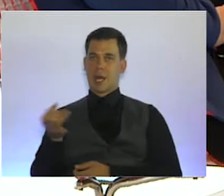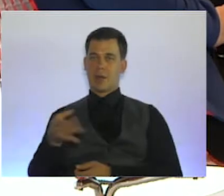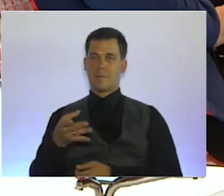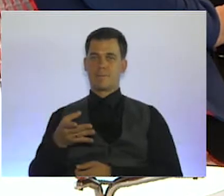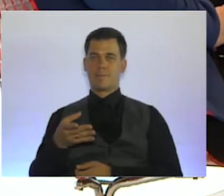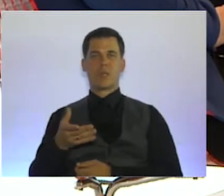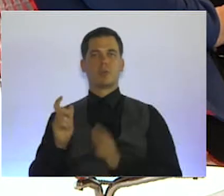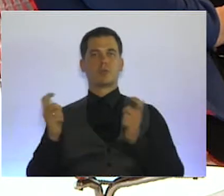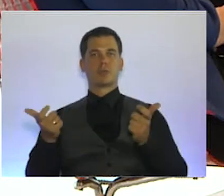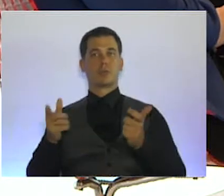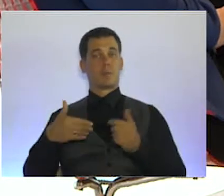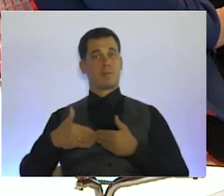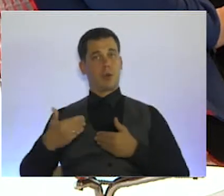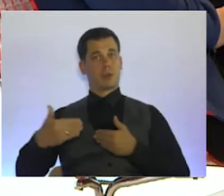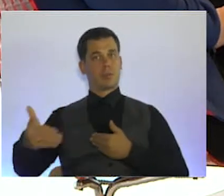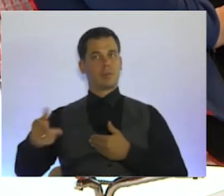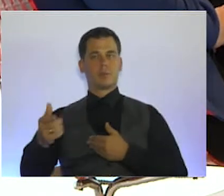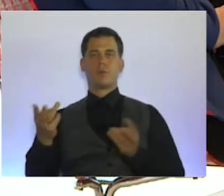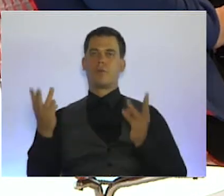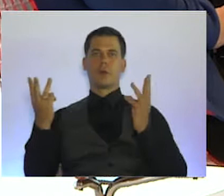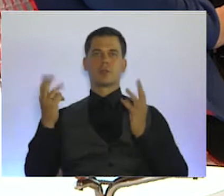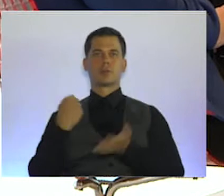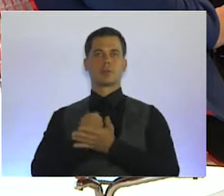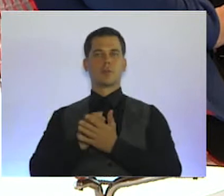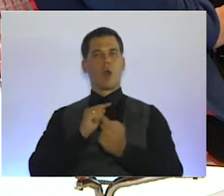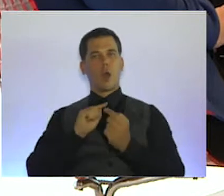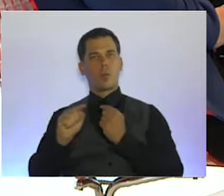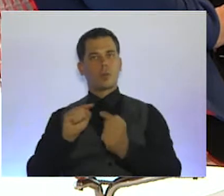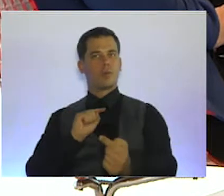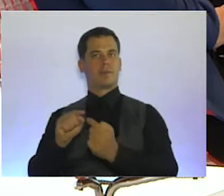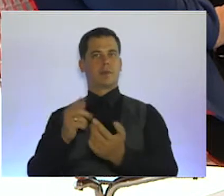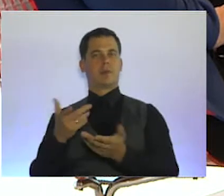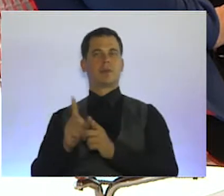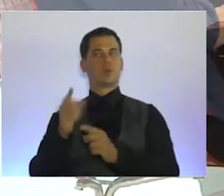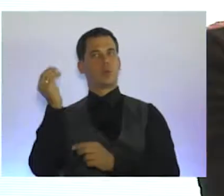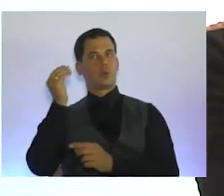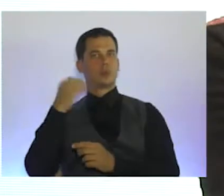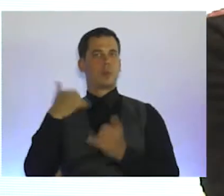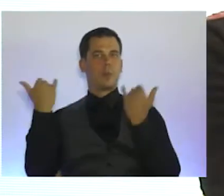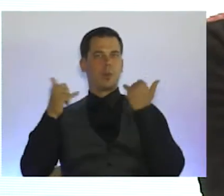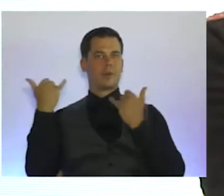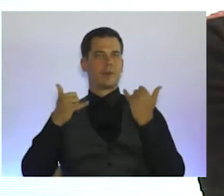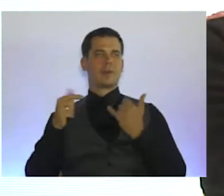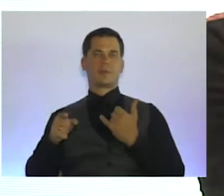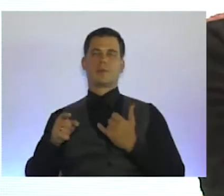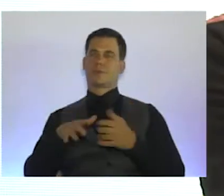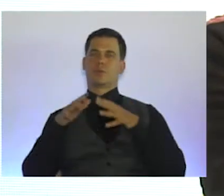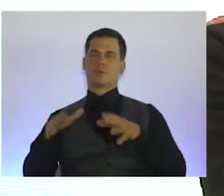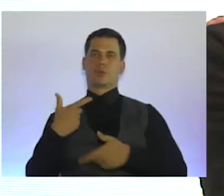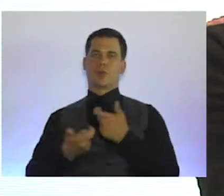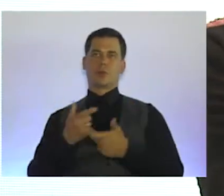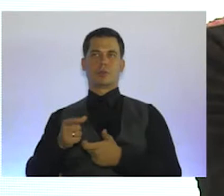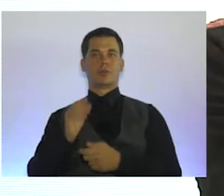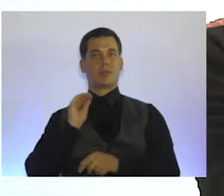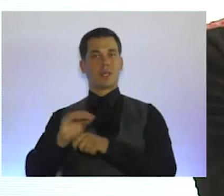gier, to, że później jest bardzo ważna część omówienia, wyciągania wniosków, uczenia się na błędach. Czyli co tak naprawdę